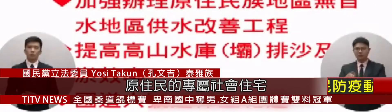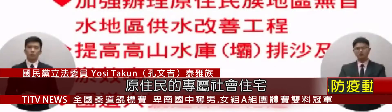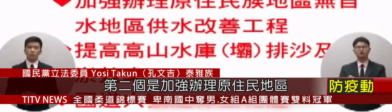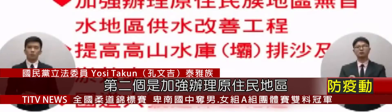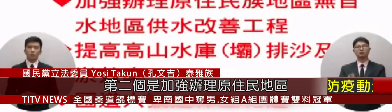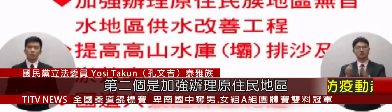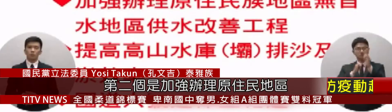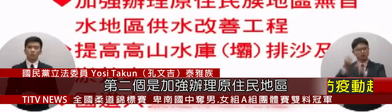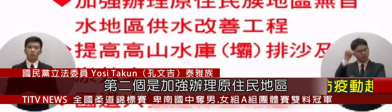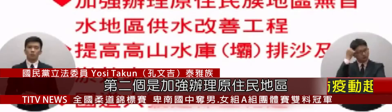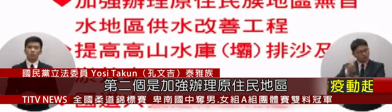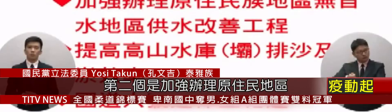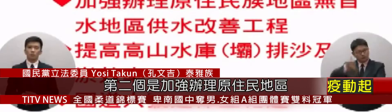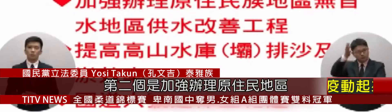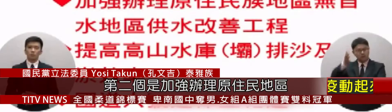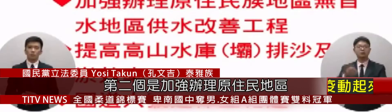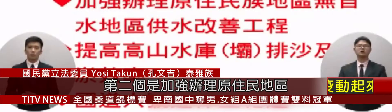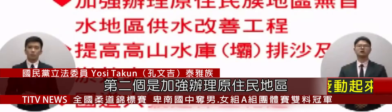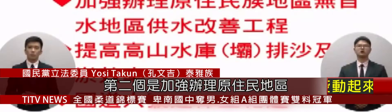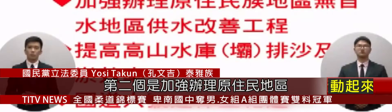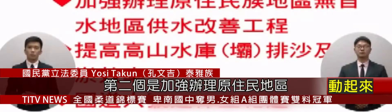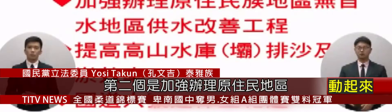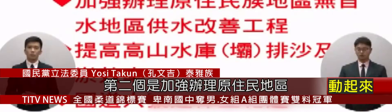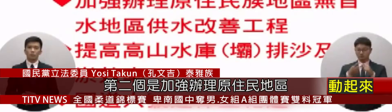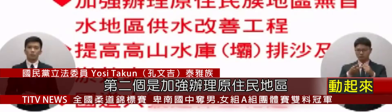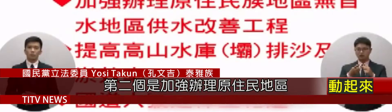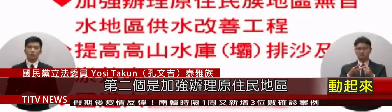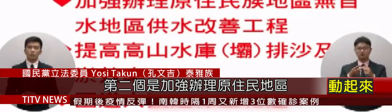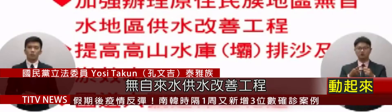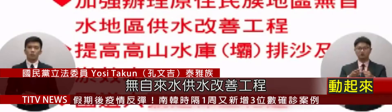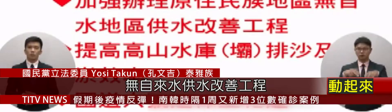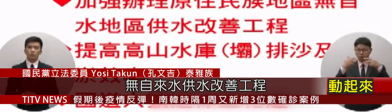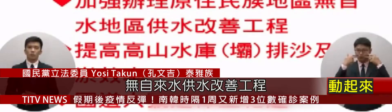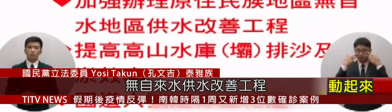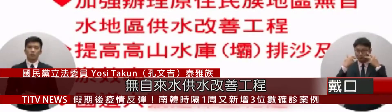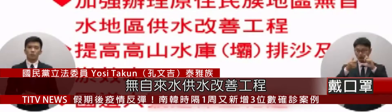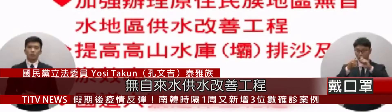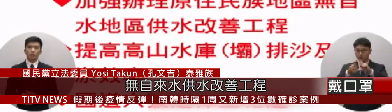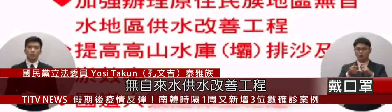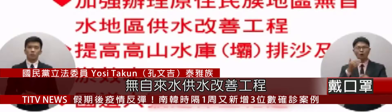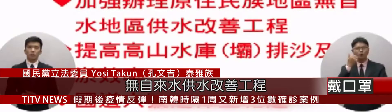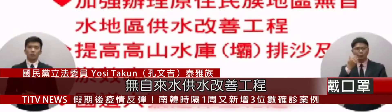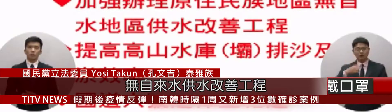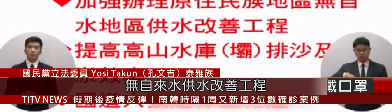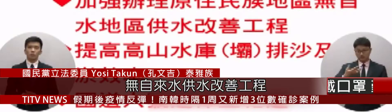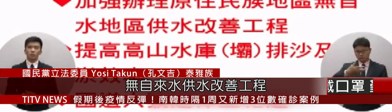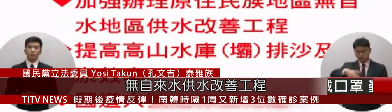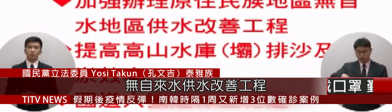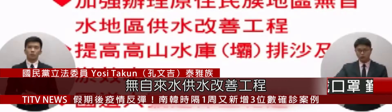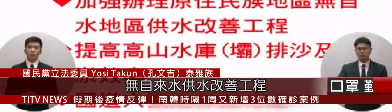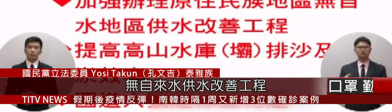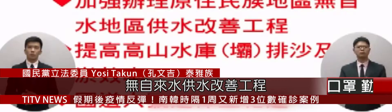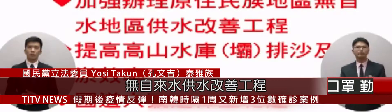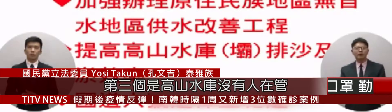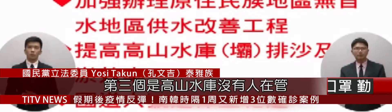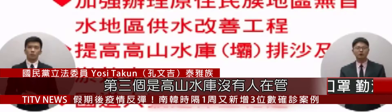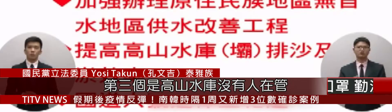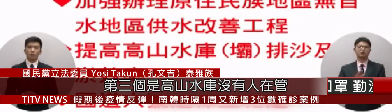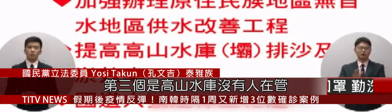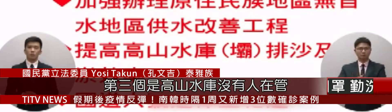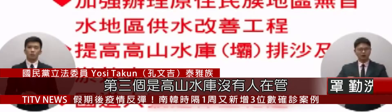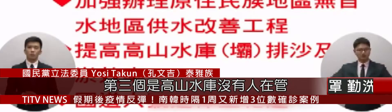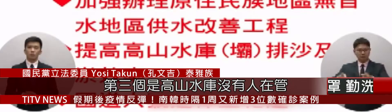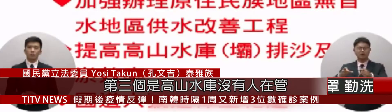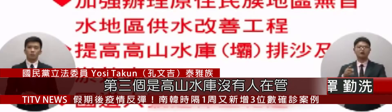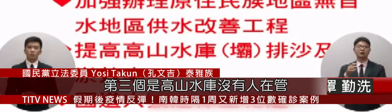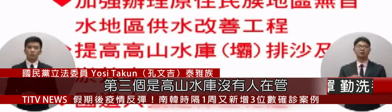宅？第二个是加强办理原住民地区无自来水供水改善工程。第三个